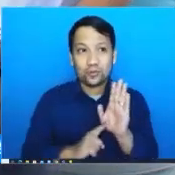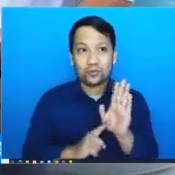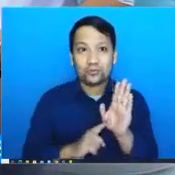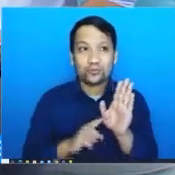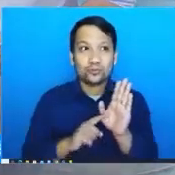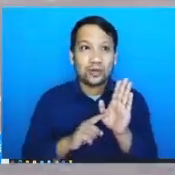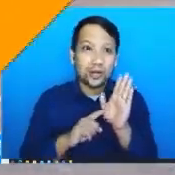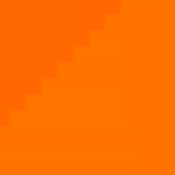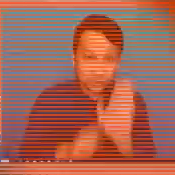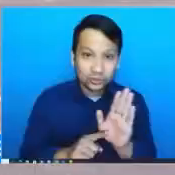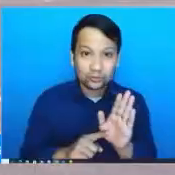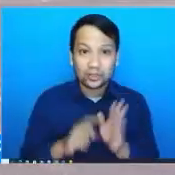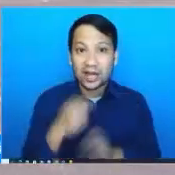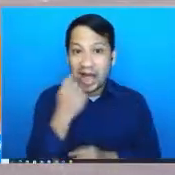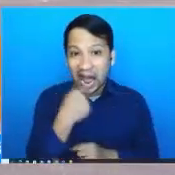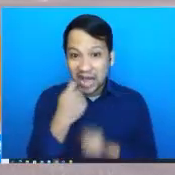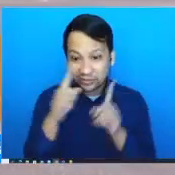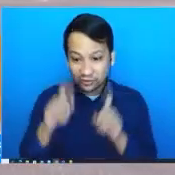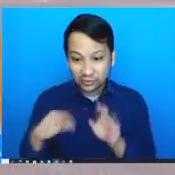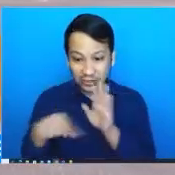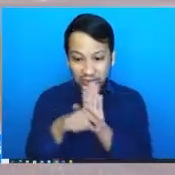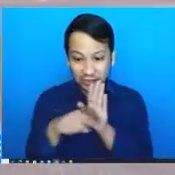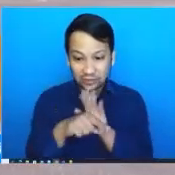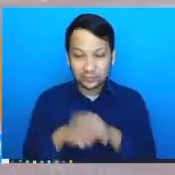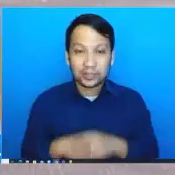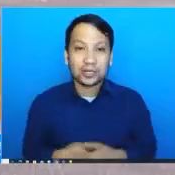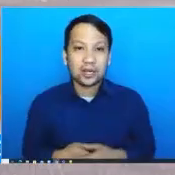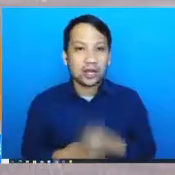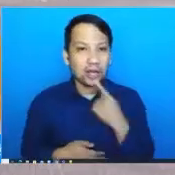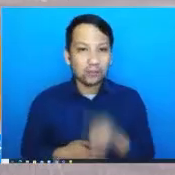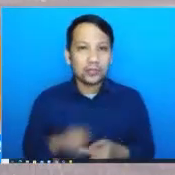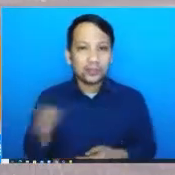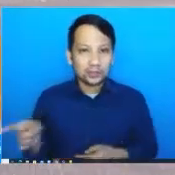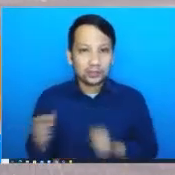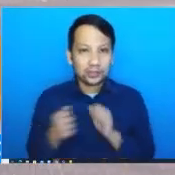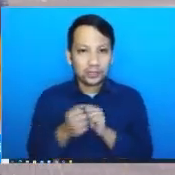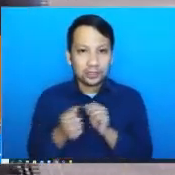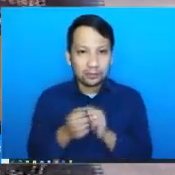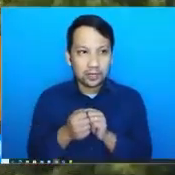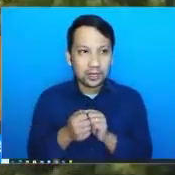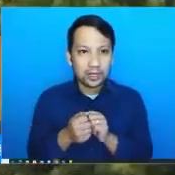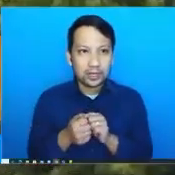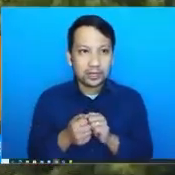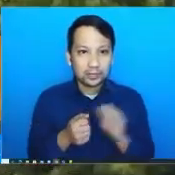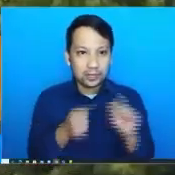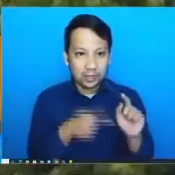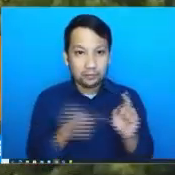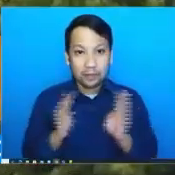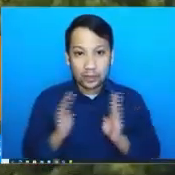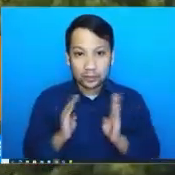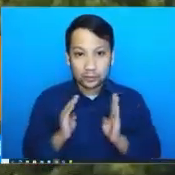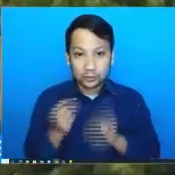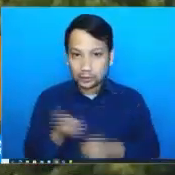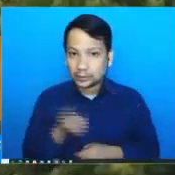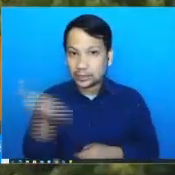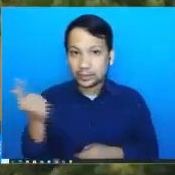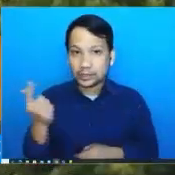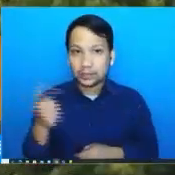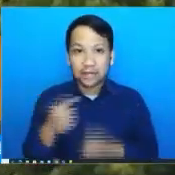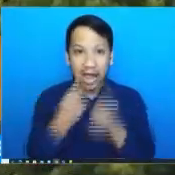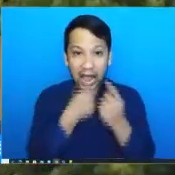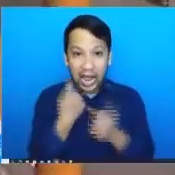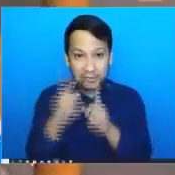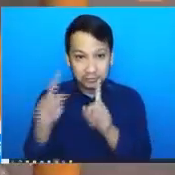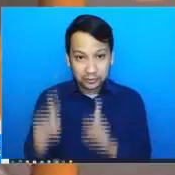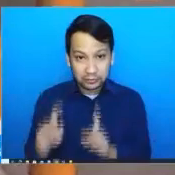report. Isa ang Baguio City sa mga LGU na unang nag-alis sa negative RT-PCR test bilang